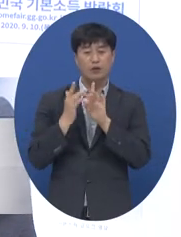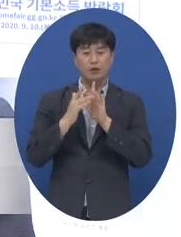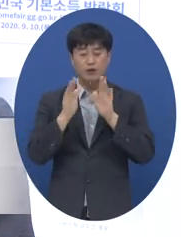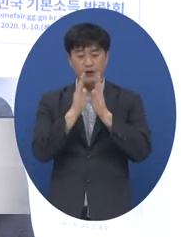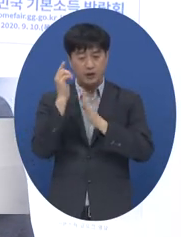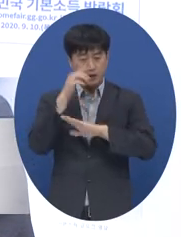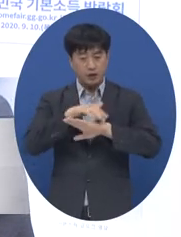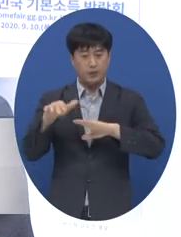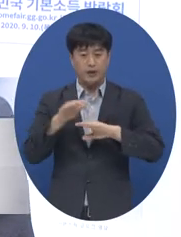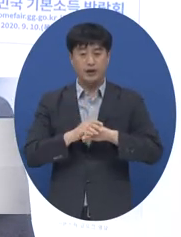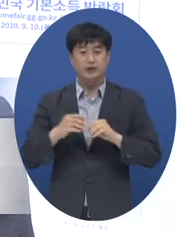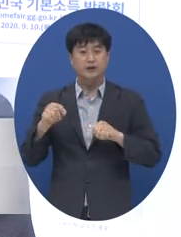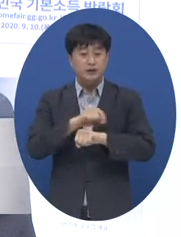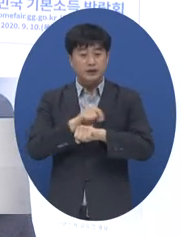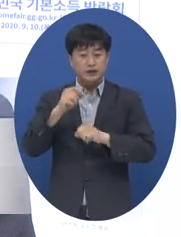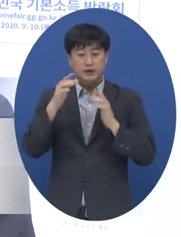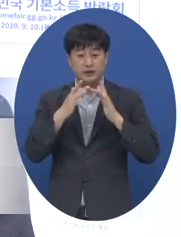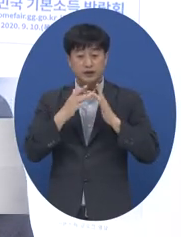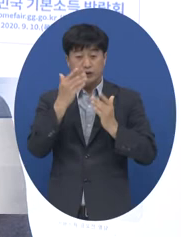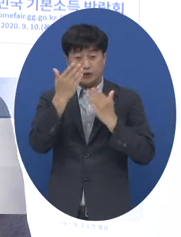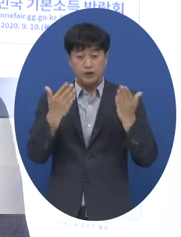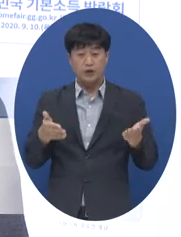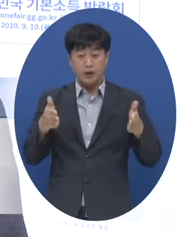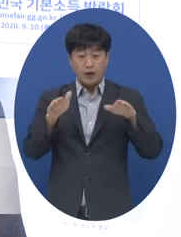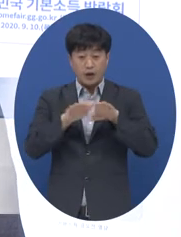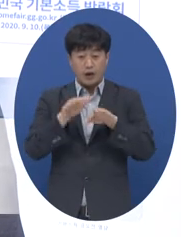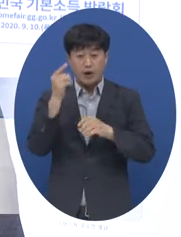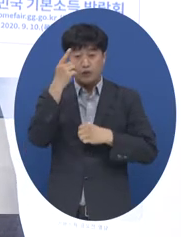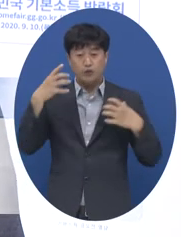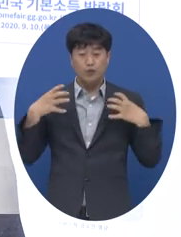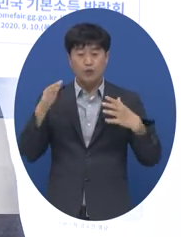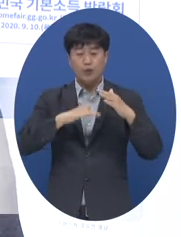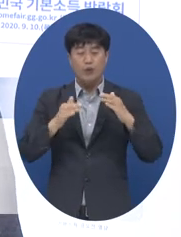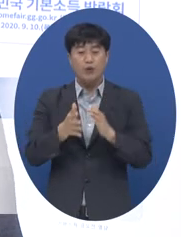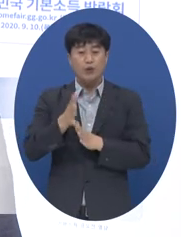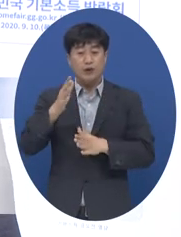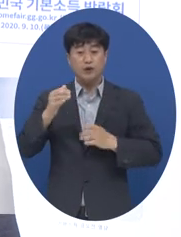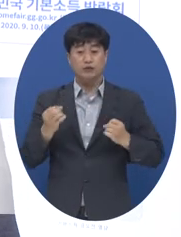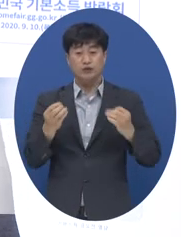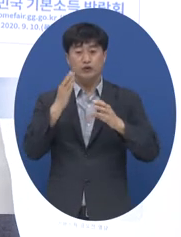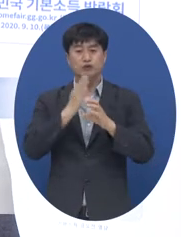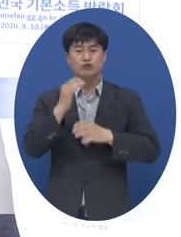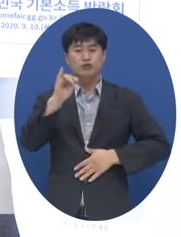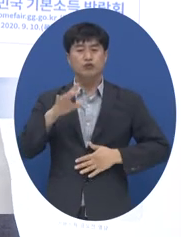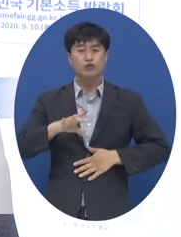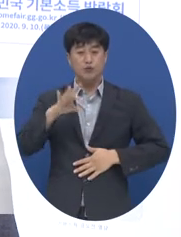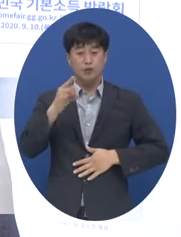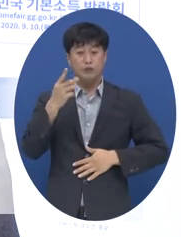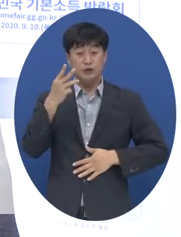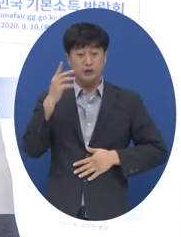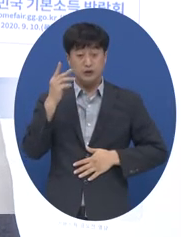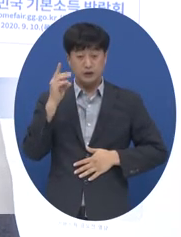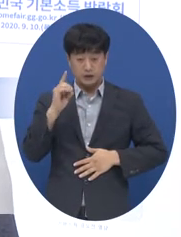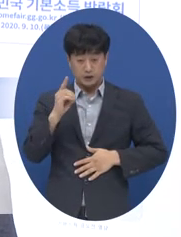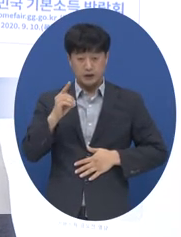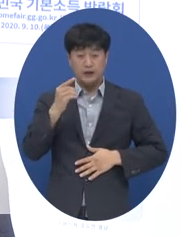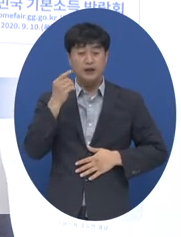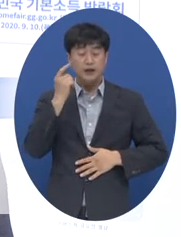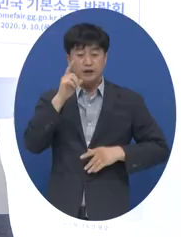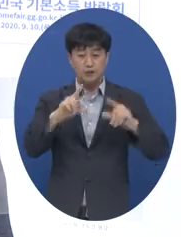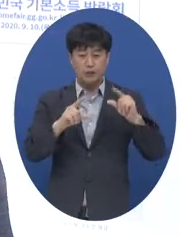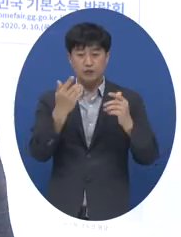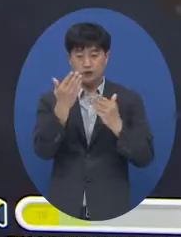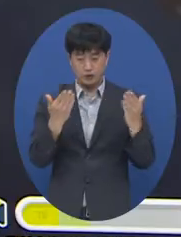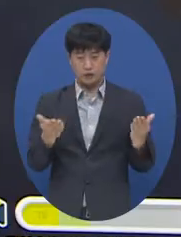계획하였습니다 특히 온라인 4시간은 정보와 공공기관 행사 점점 곡차 처로 3d 가 3 전시관 영토로